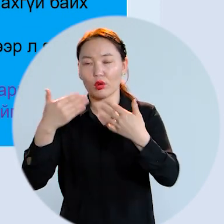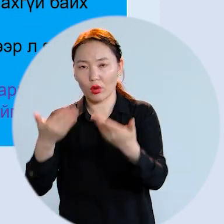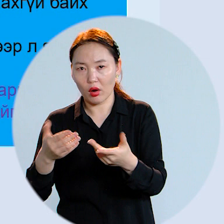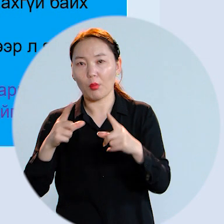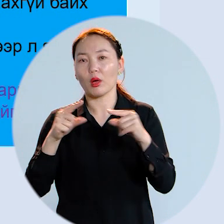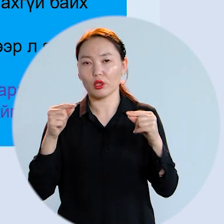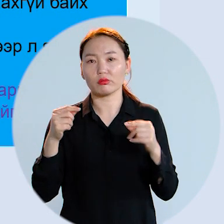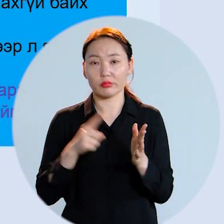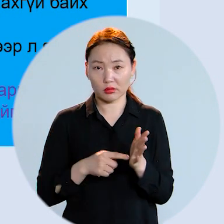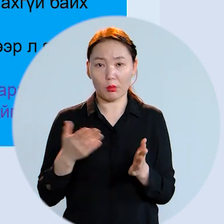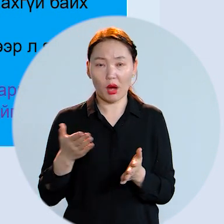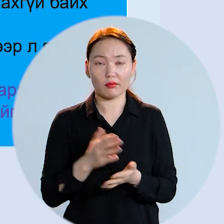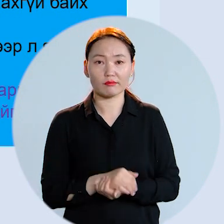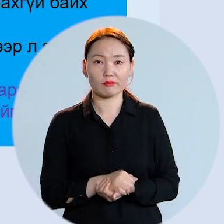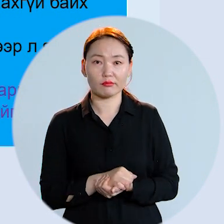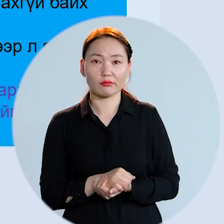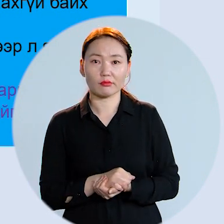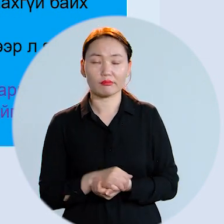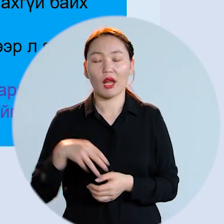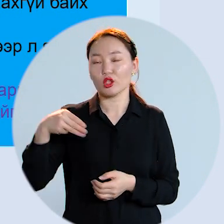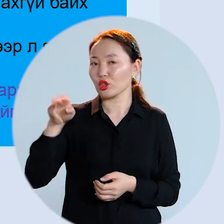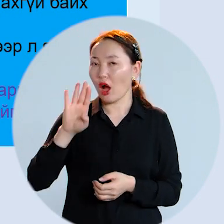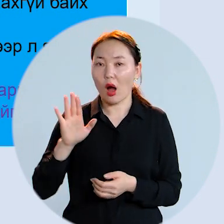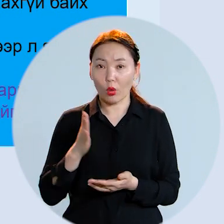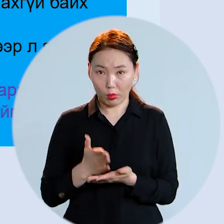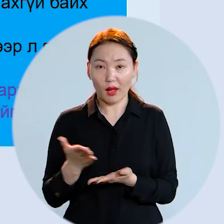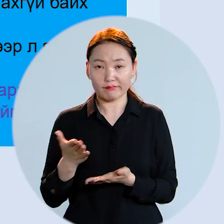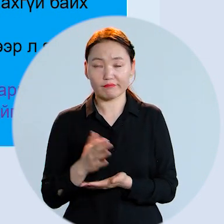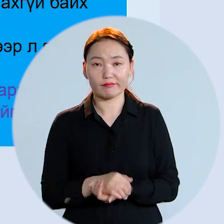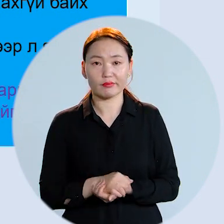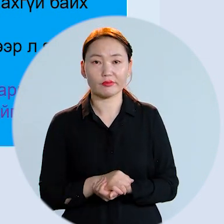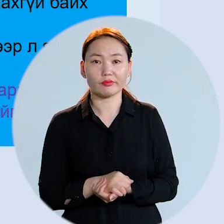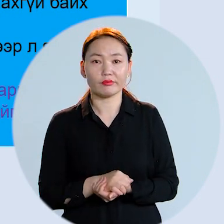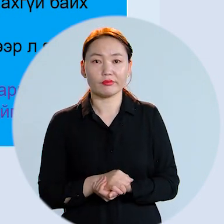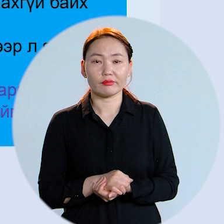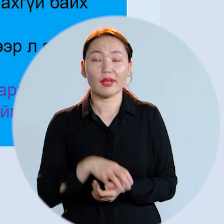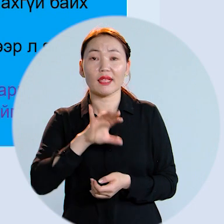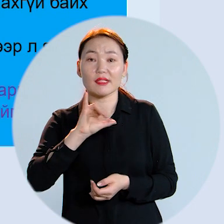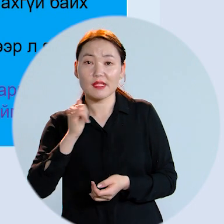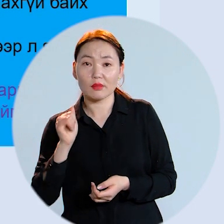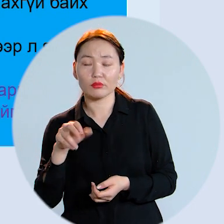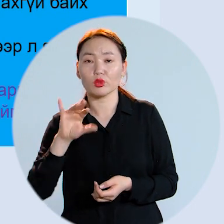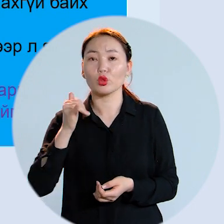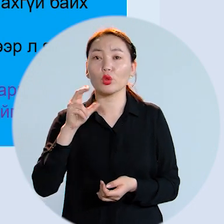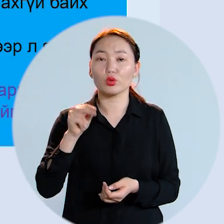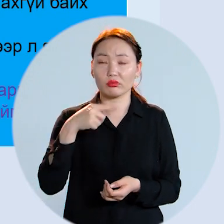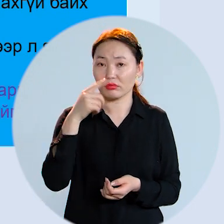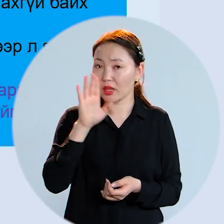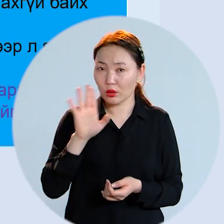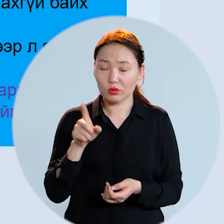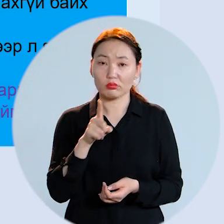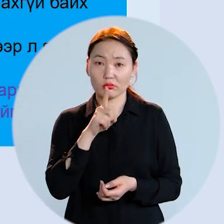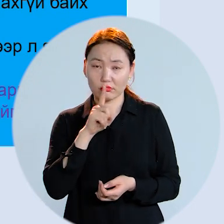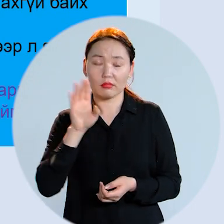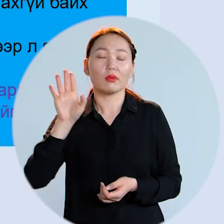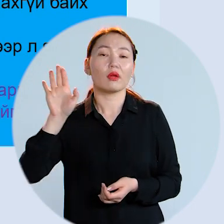өгөхгүй байх. Одоо өөрөөр хэлбэл нэг тийм тоохгүй байх л гэсэн үг шүү дээ, тийм ээ. Тий. За зарим тохиолдолд юу ч хэлэхгүй яваад өх зүгээр л